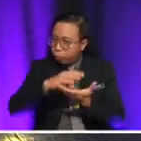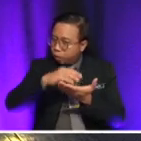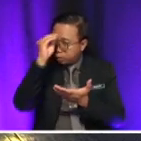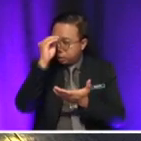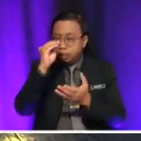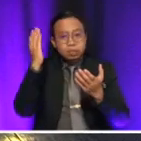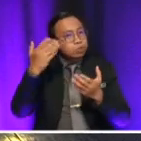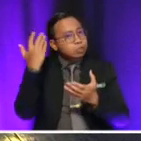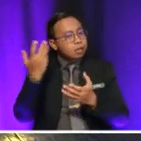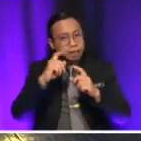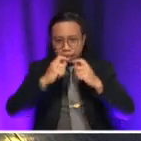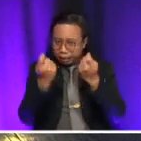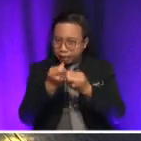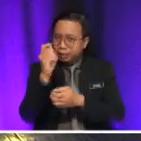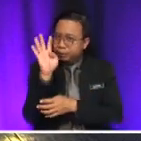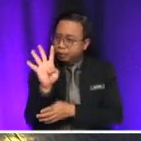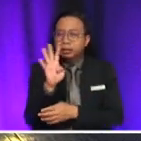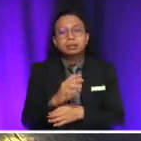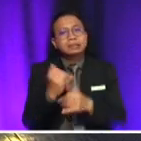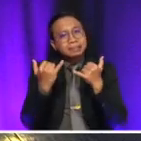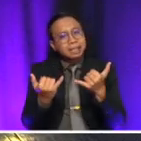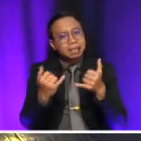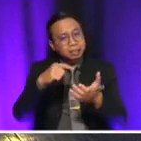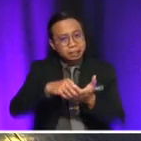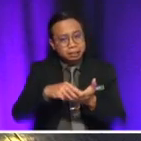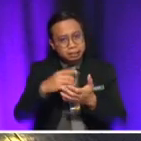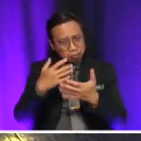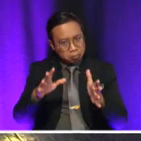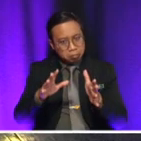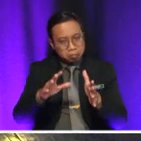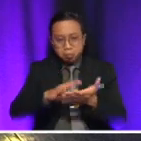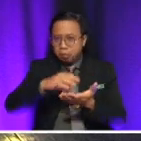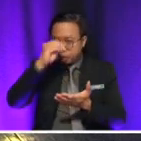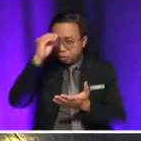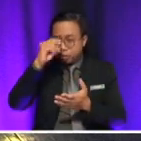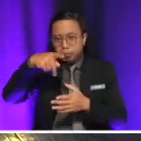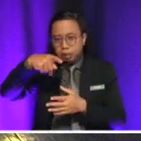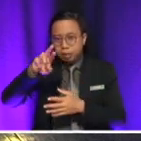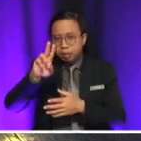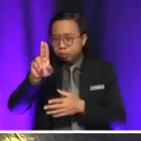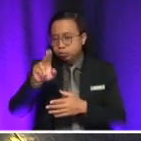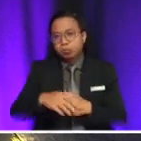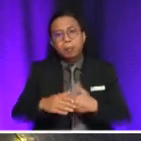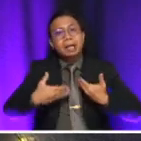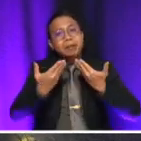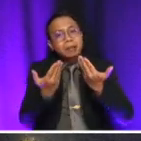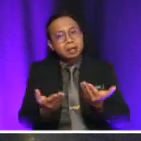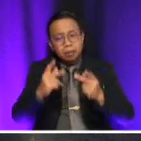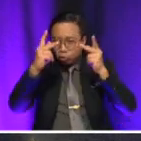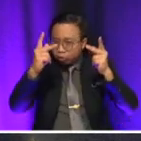sejarah tingkatan 4 dan sekarang ini kita sedang belajar berkenaan dengan pilihan proses